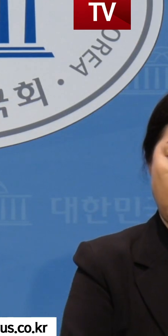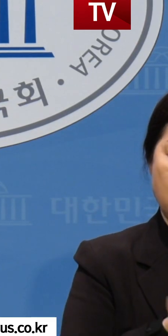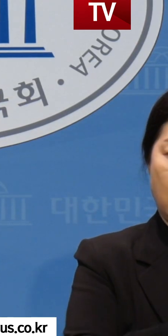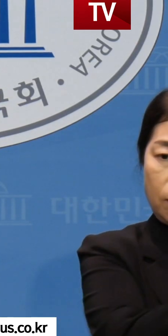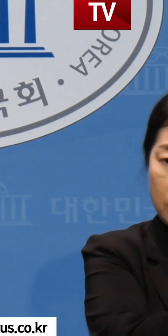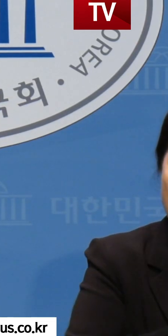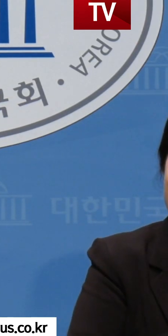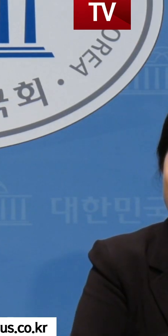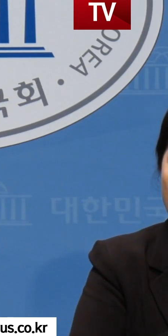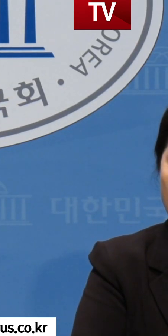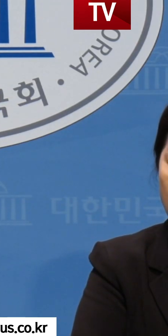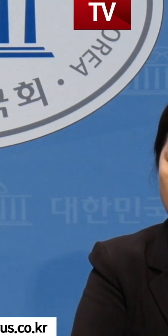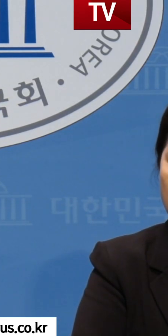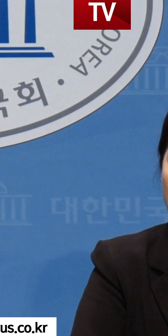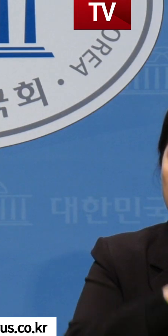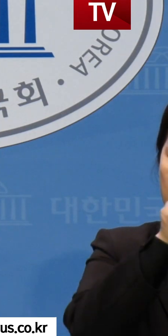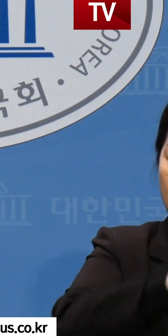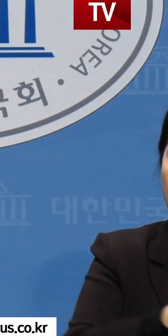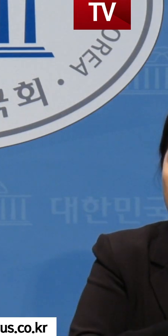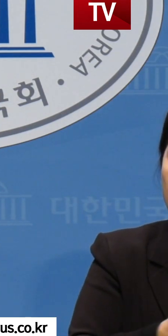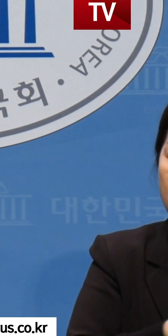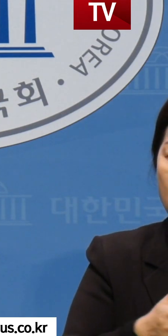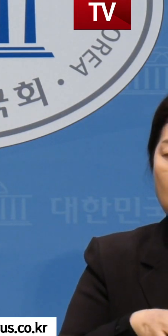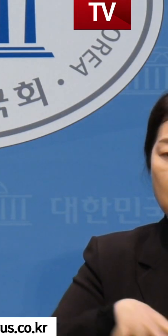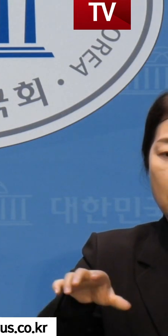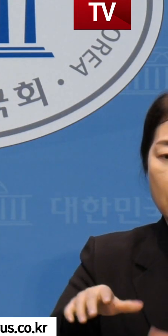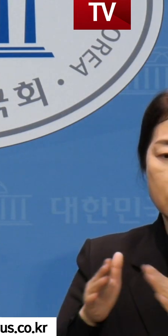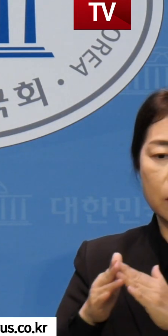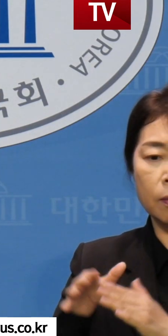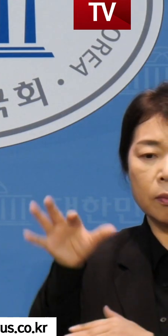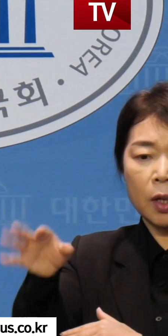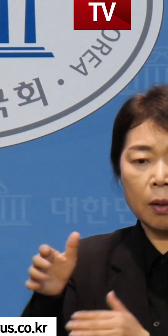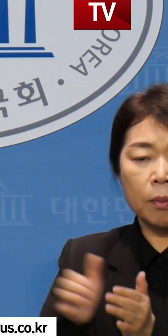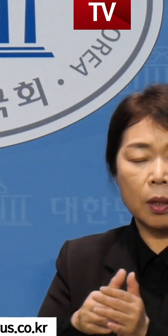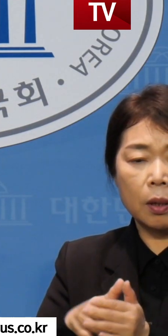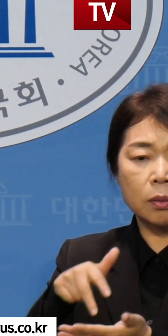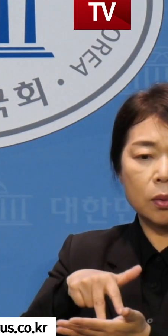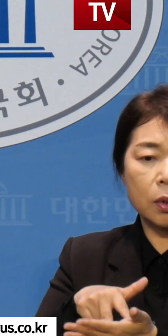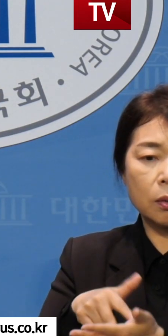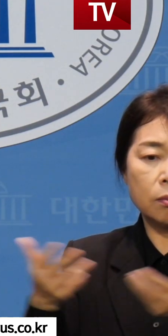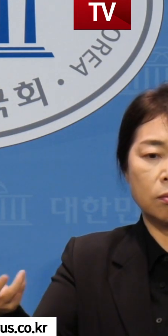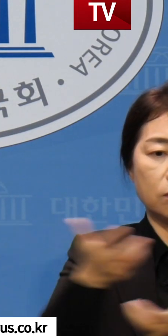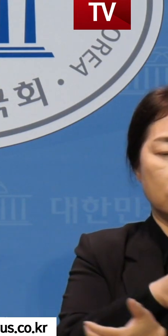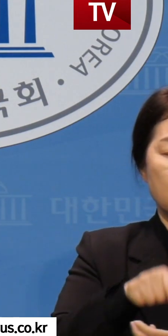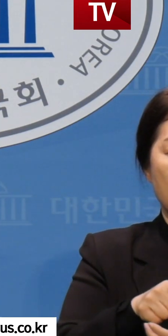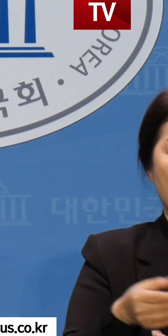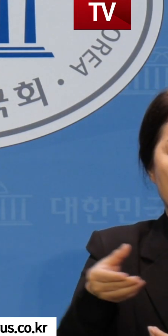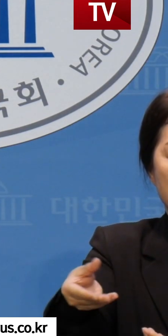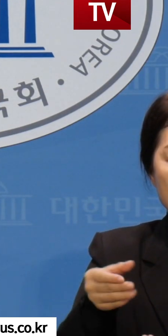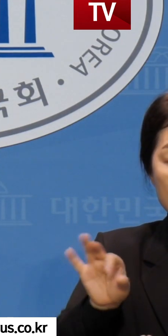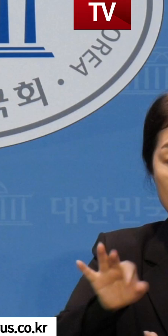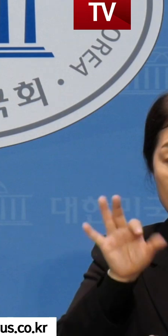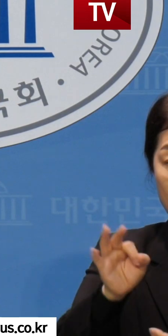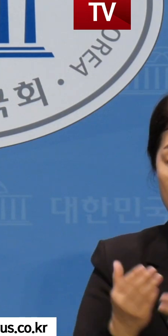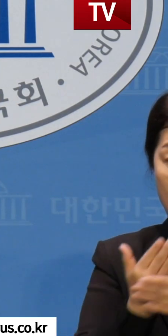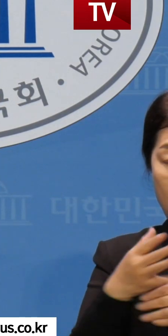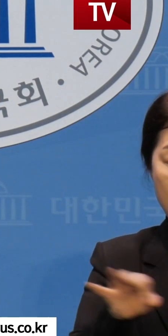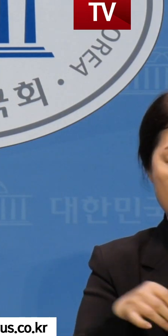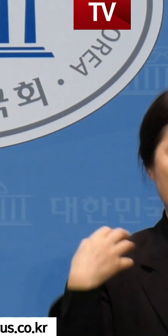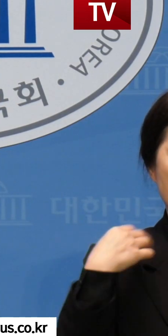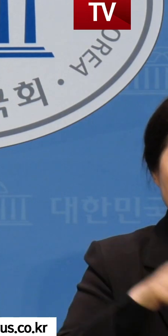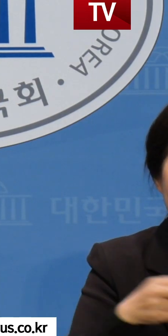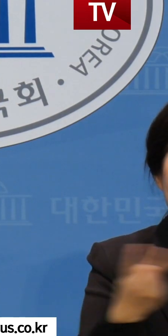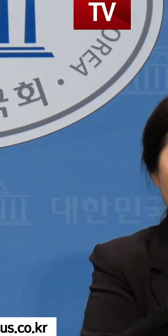투자 가수요 효과가 나타나고 부작용이 있습니다. 청년 저소득층 외에는 보증한도 50% 이하로 축소할 것을